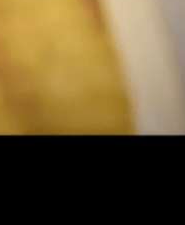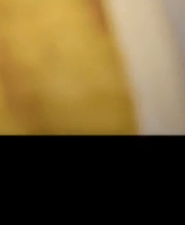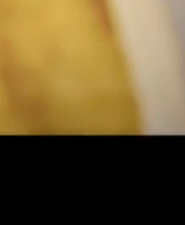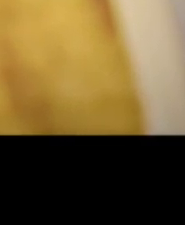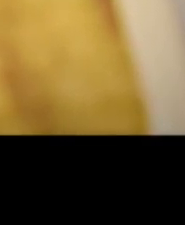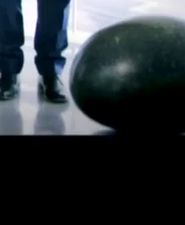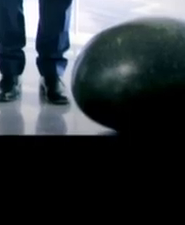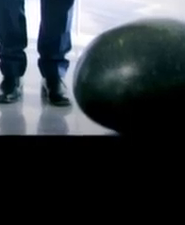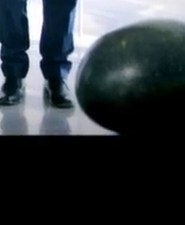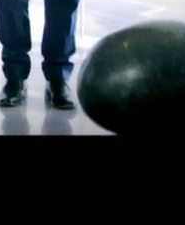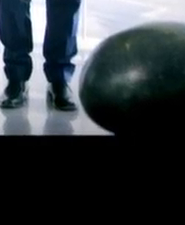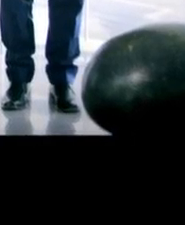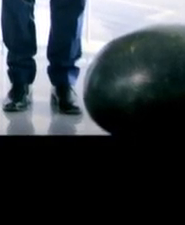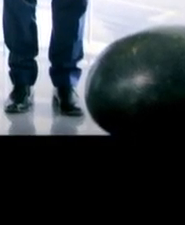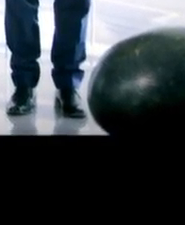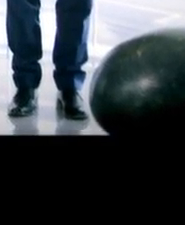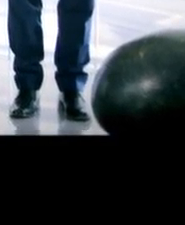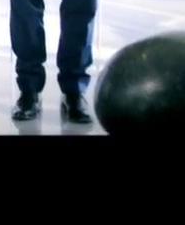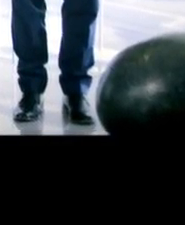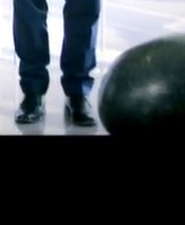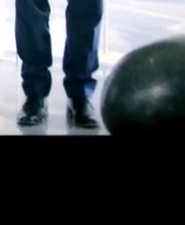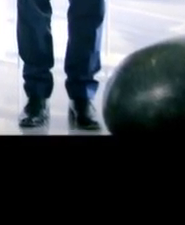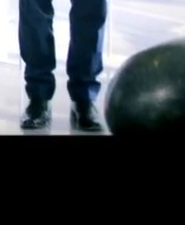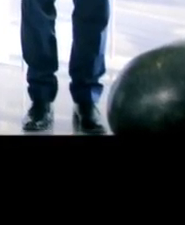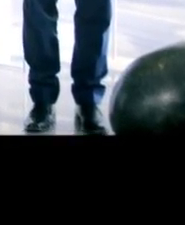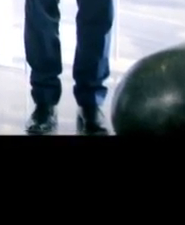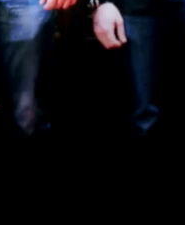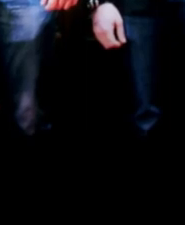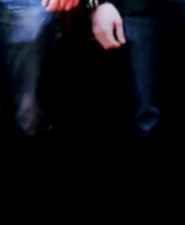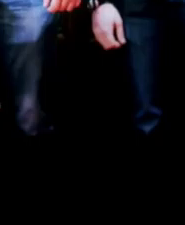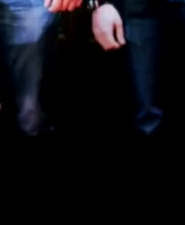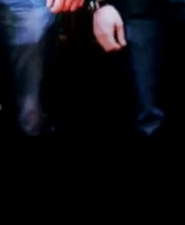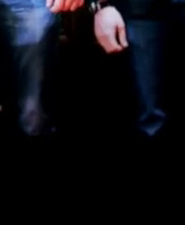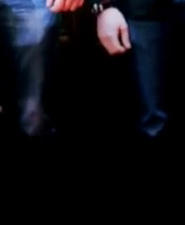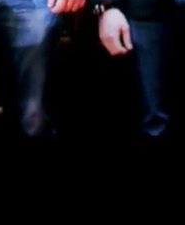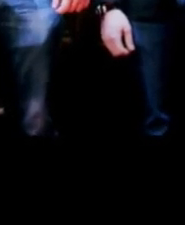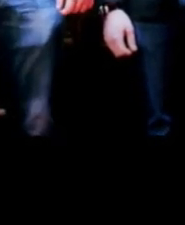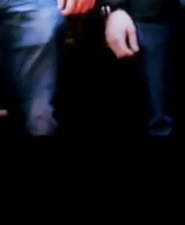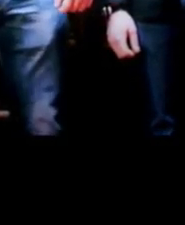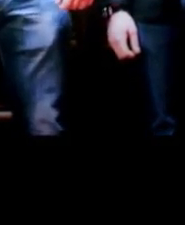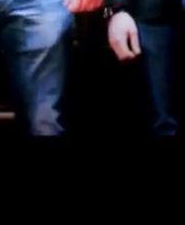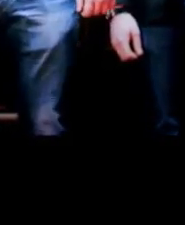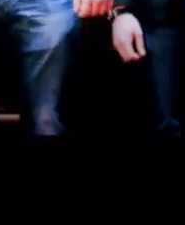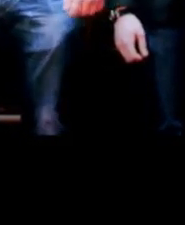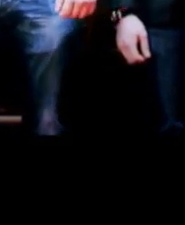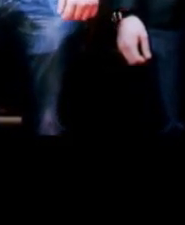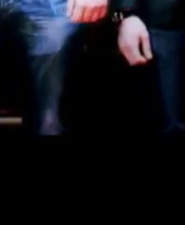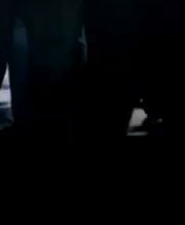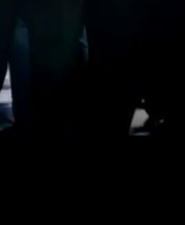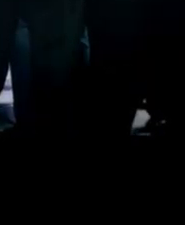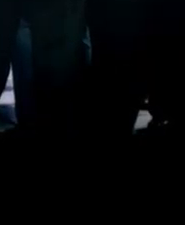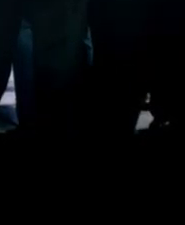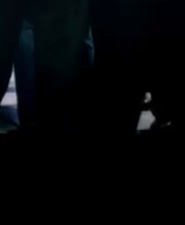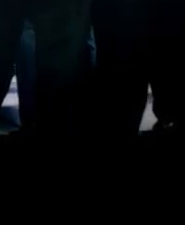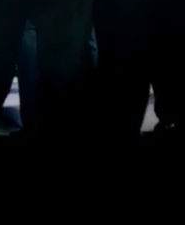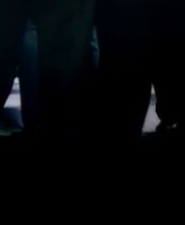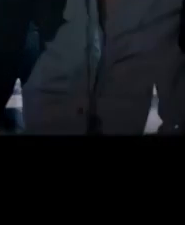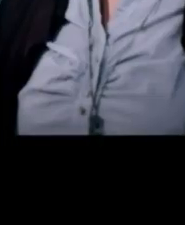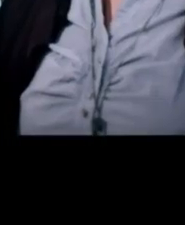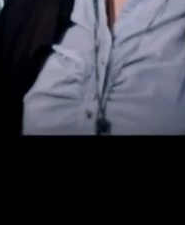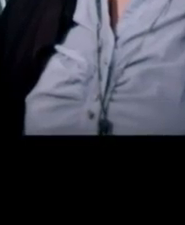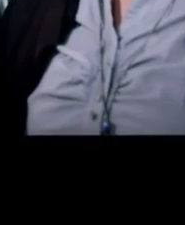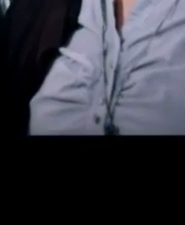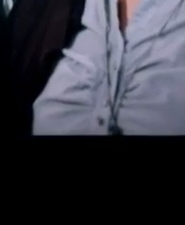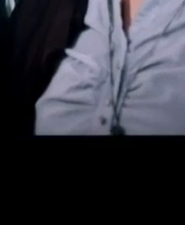Ohr. Wir sind die starke Gemeinschaft. Wir sind der neue Mut. Wir